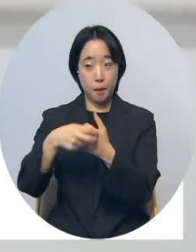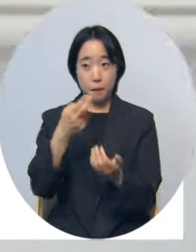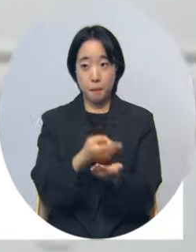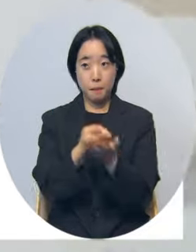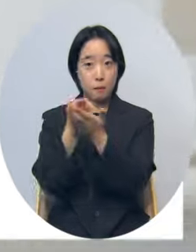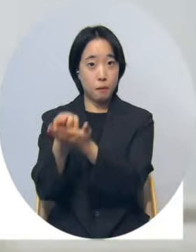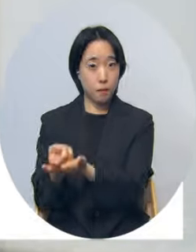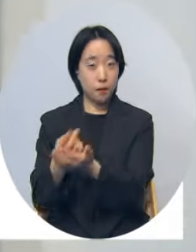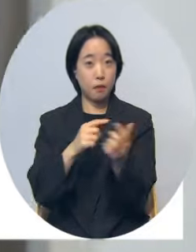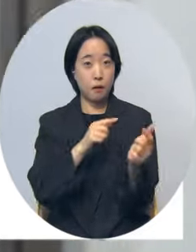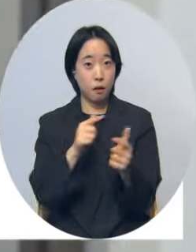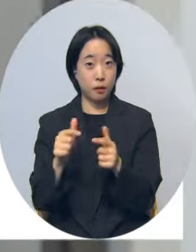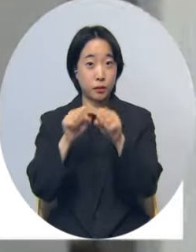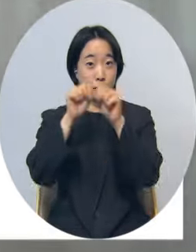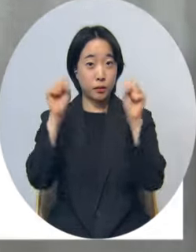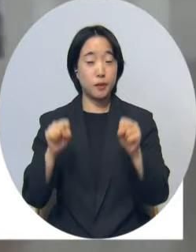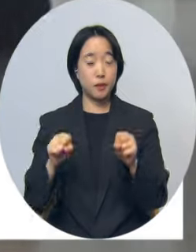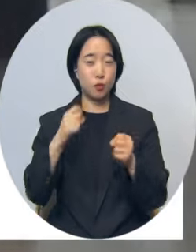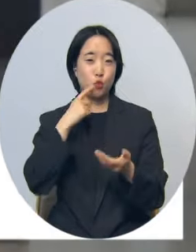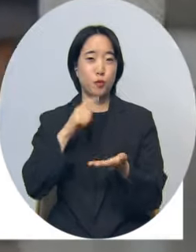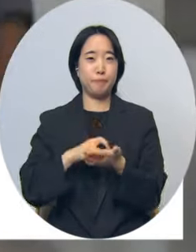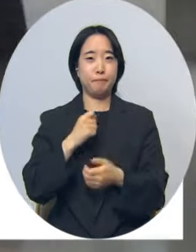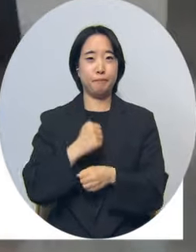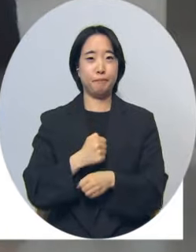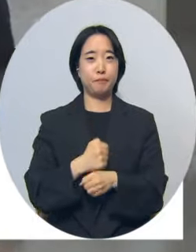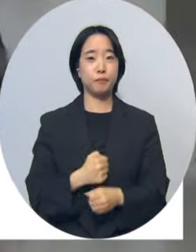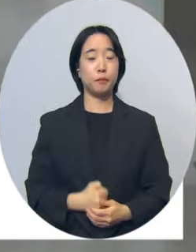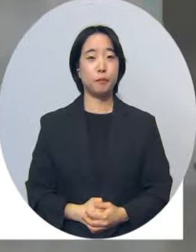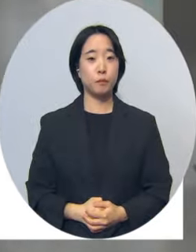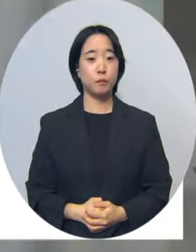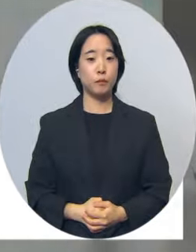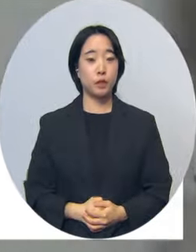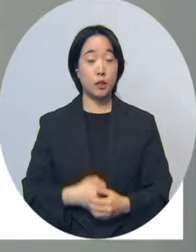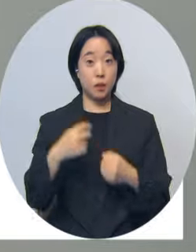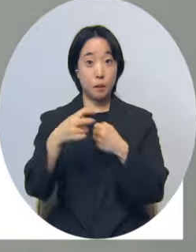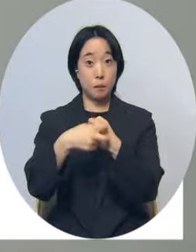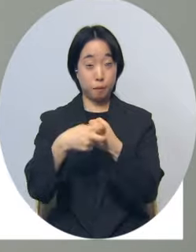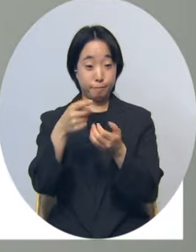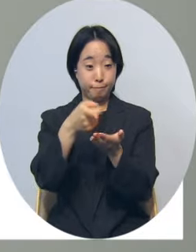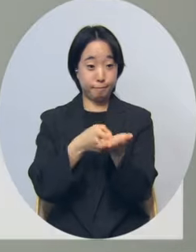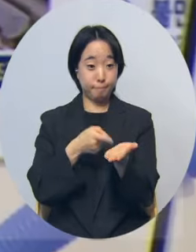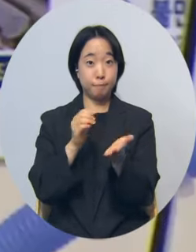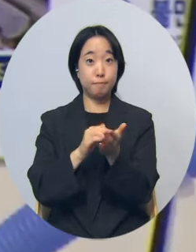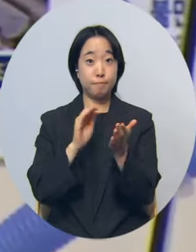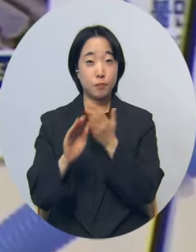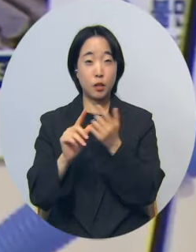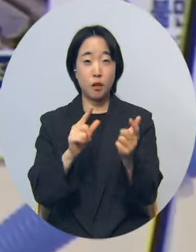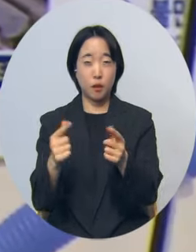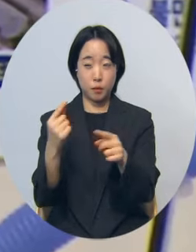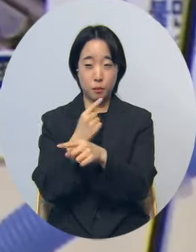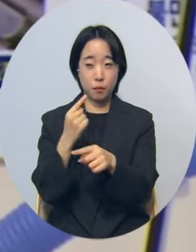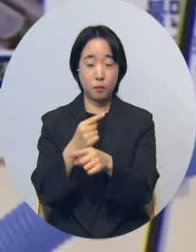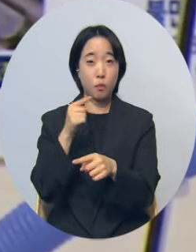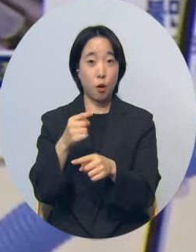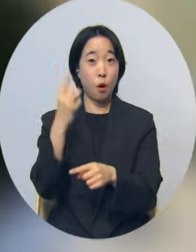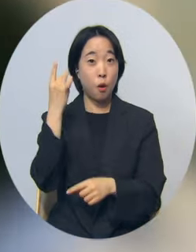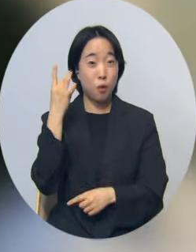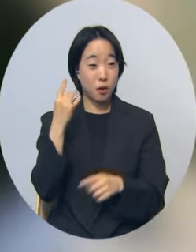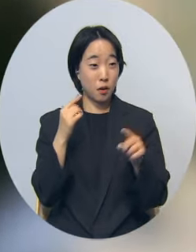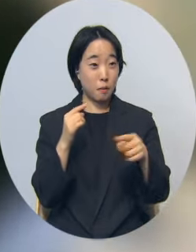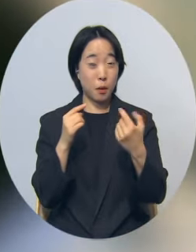인센티브도 확대합니다. 응급실 진료 후 수술, 처치, 마취 등에 대한 수가 가산을 기존